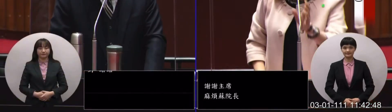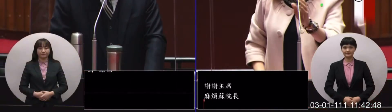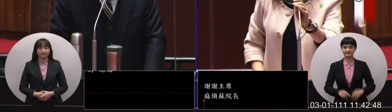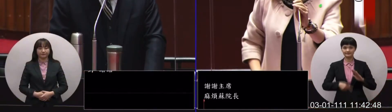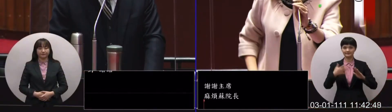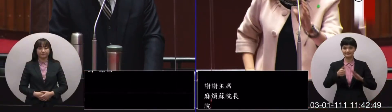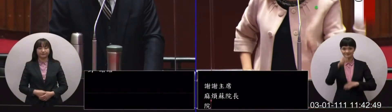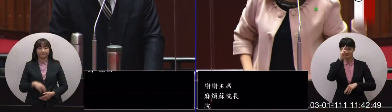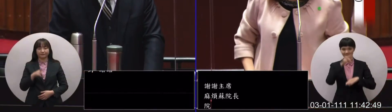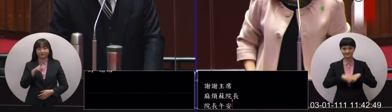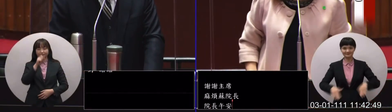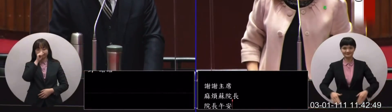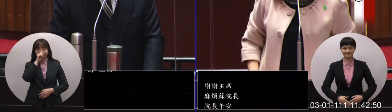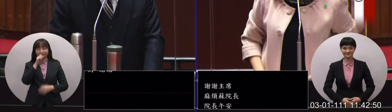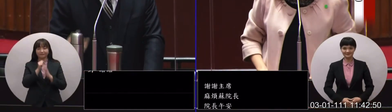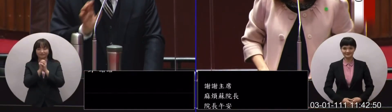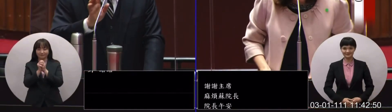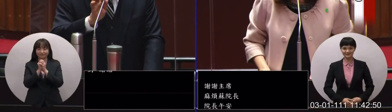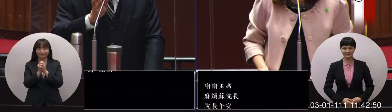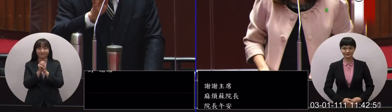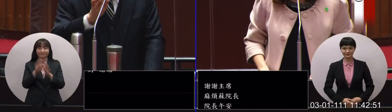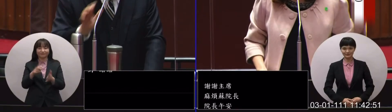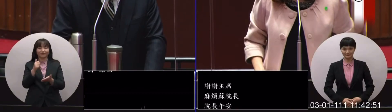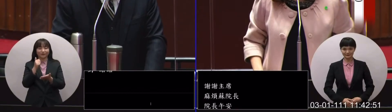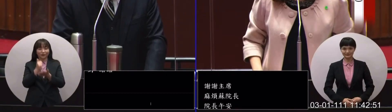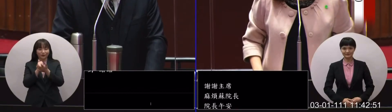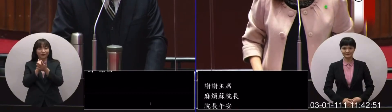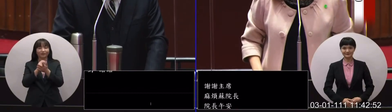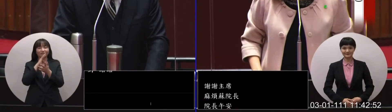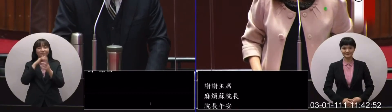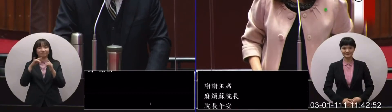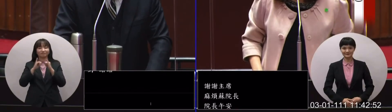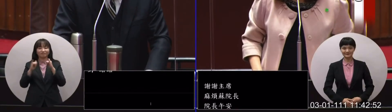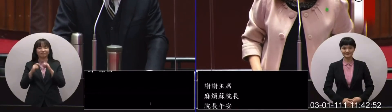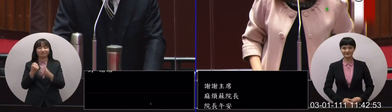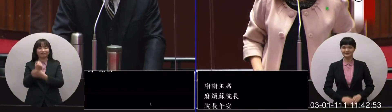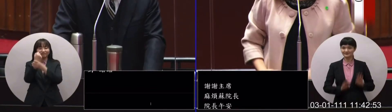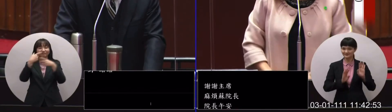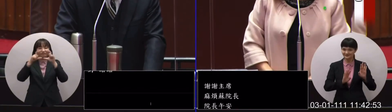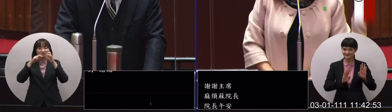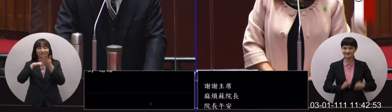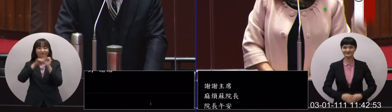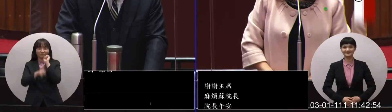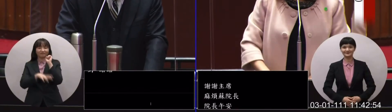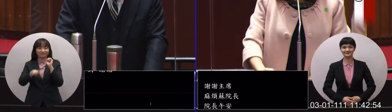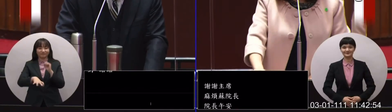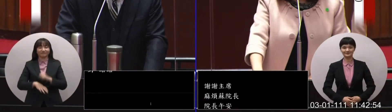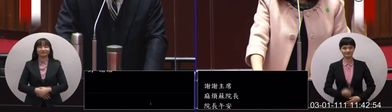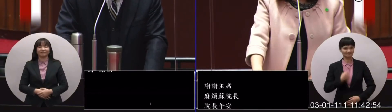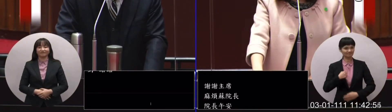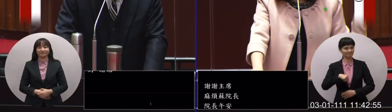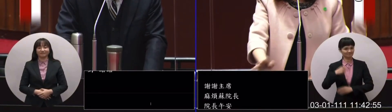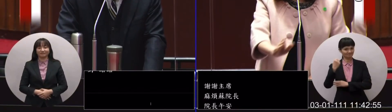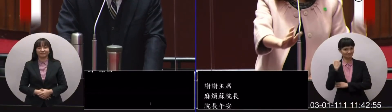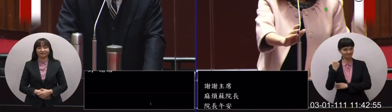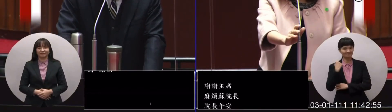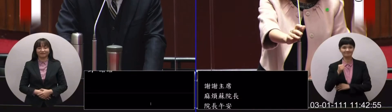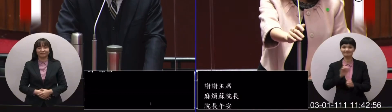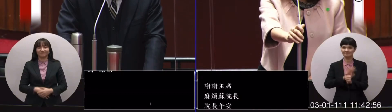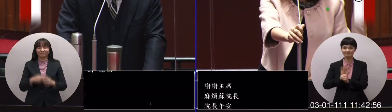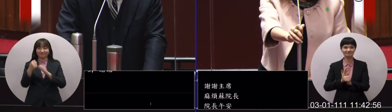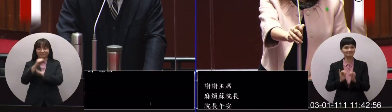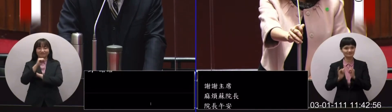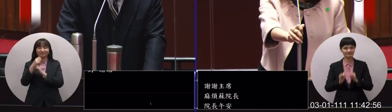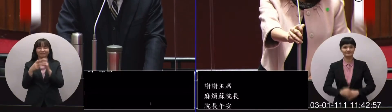院长 喂，你好，恭喜哦，你得民意高度支持，重回立法院。 我们努力为人民服务，谢谢院 长。加